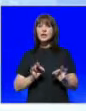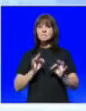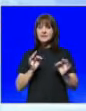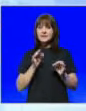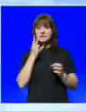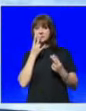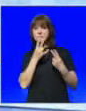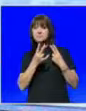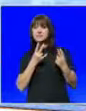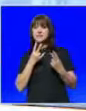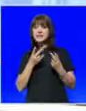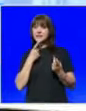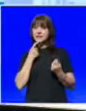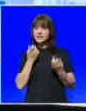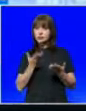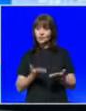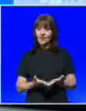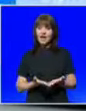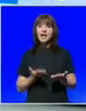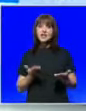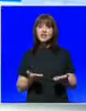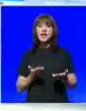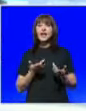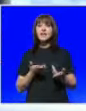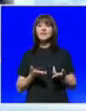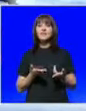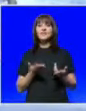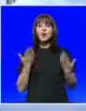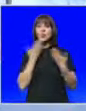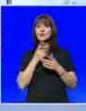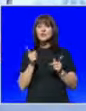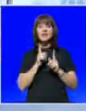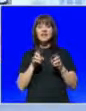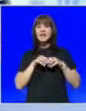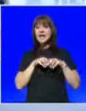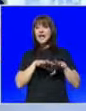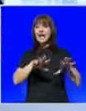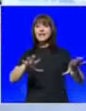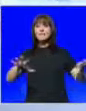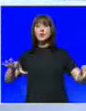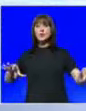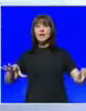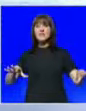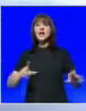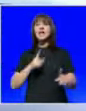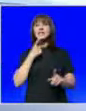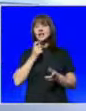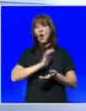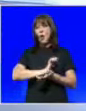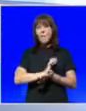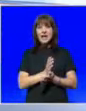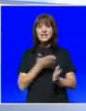за това, че в рамките на училища не трябва да се разпространяват материали, свързани с ненавист към човека, свързани с